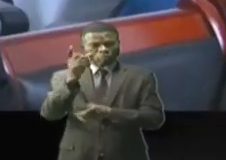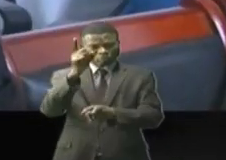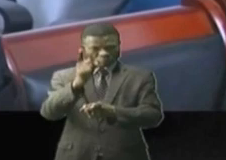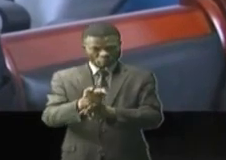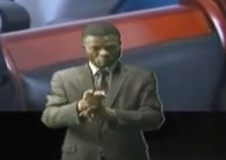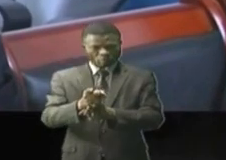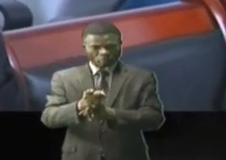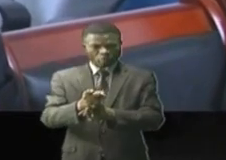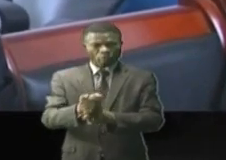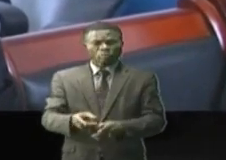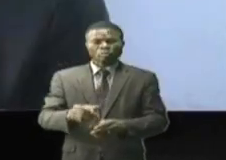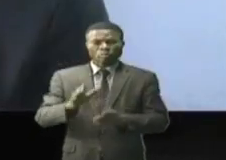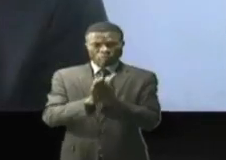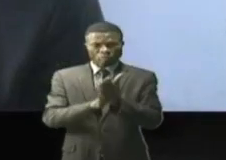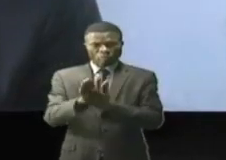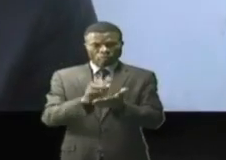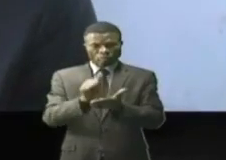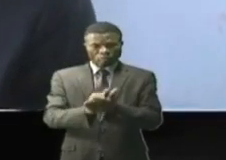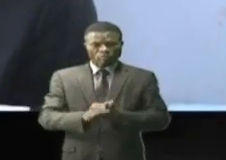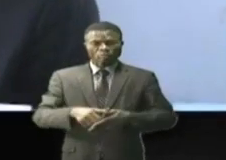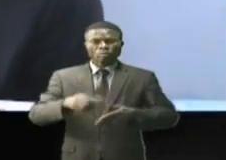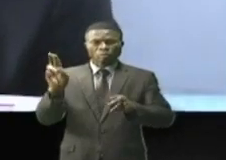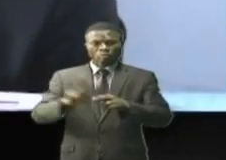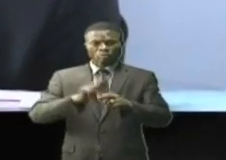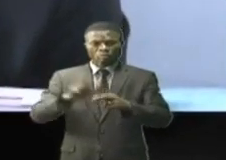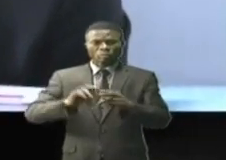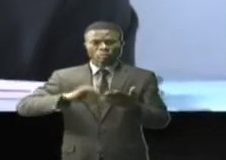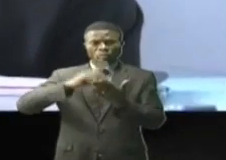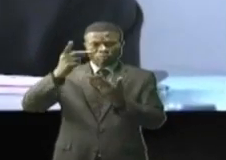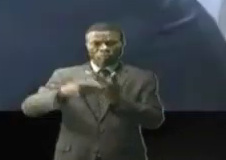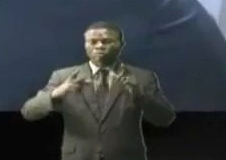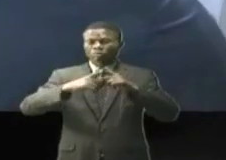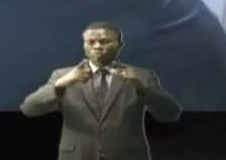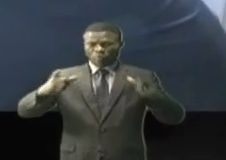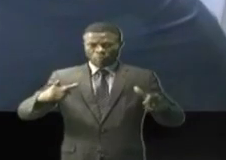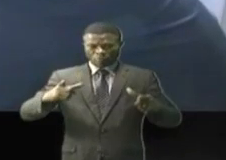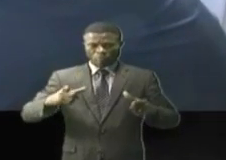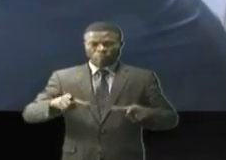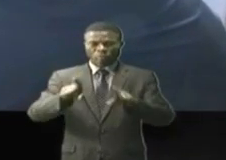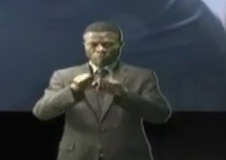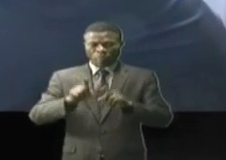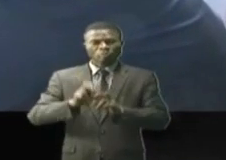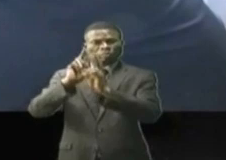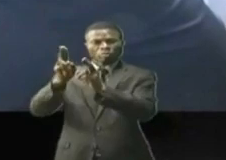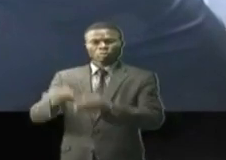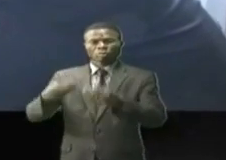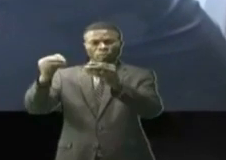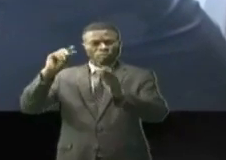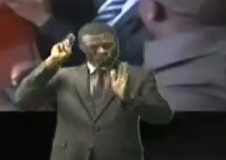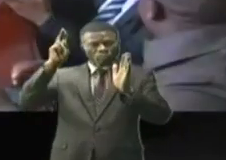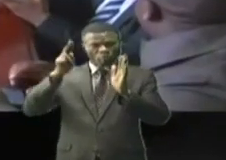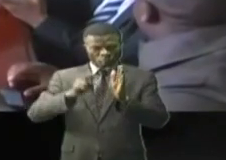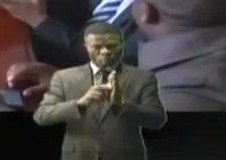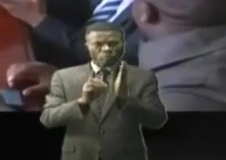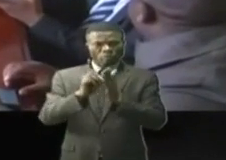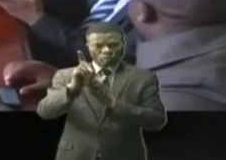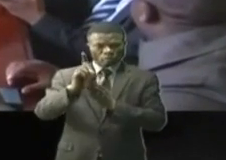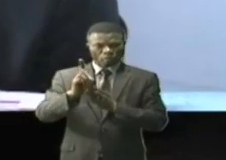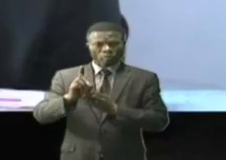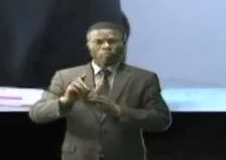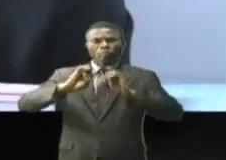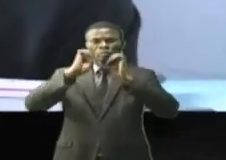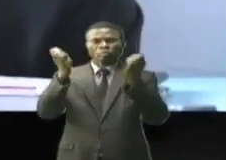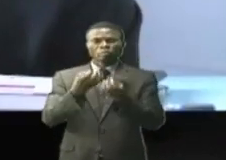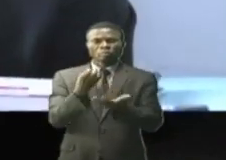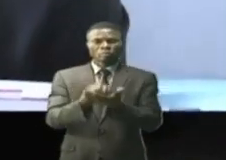seront désormais prises en compte dans l'exécution de ces grands projets panafricains et renchérir que le gouvernement va accélérer le développement des zones économiques